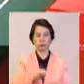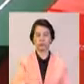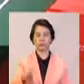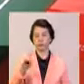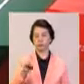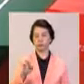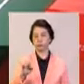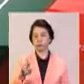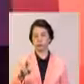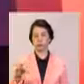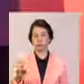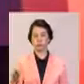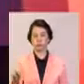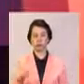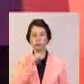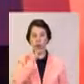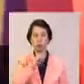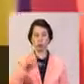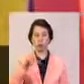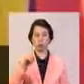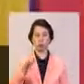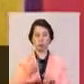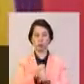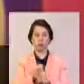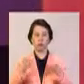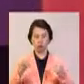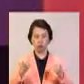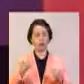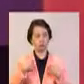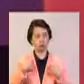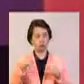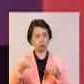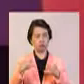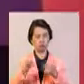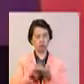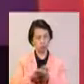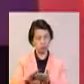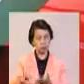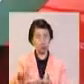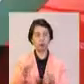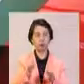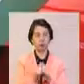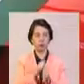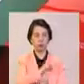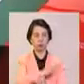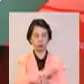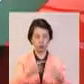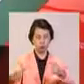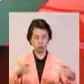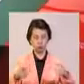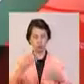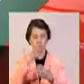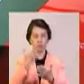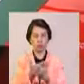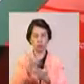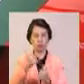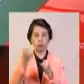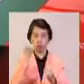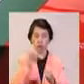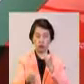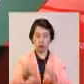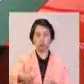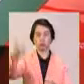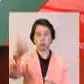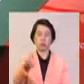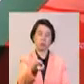yang berusia 31 tahun kekal bertenaga mempamerkan permainan kemas dengan penguasaan gelanggang yang baik untuk akhirnya